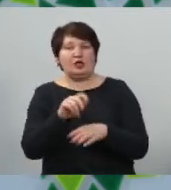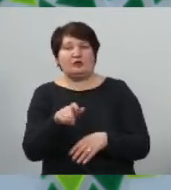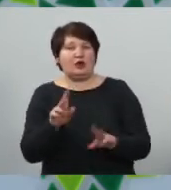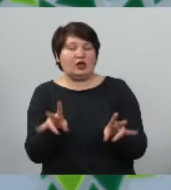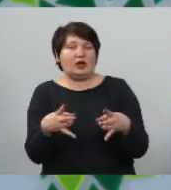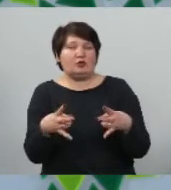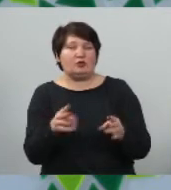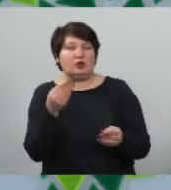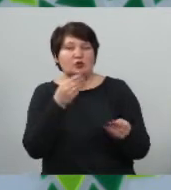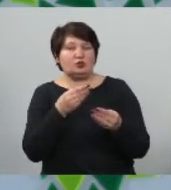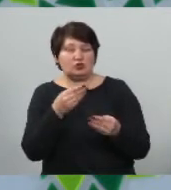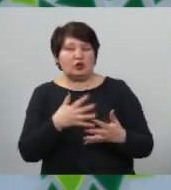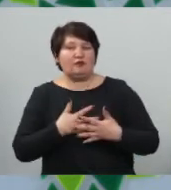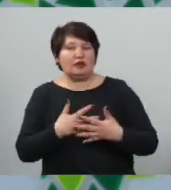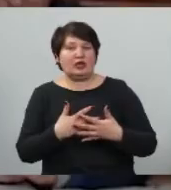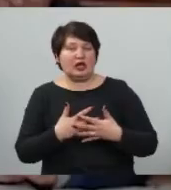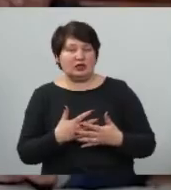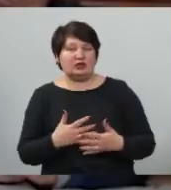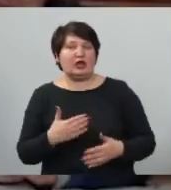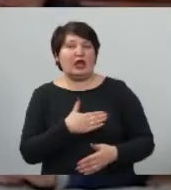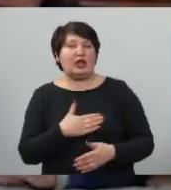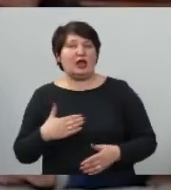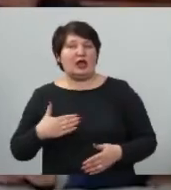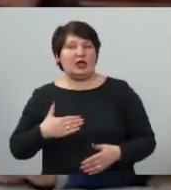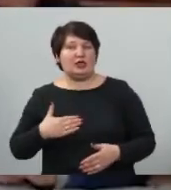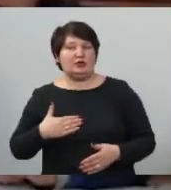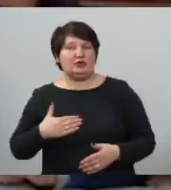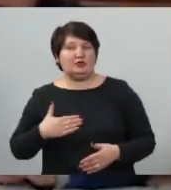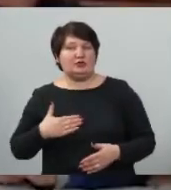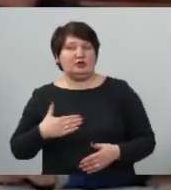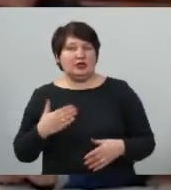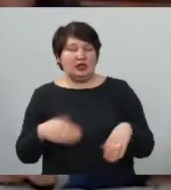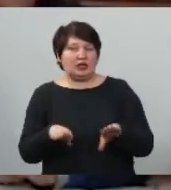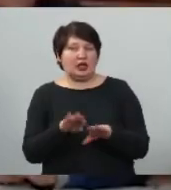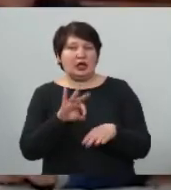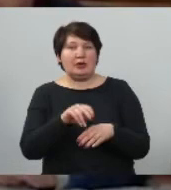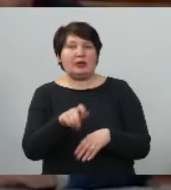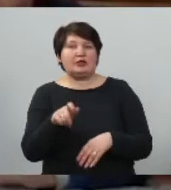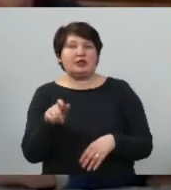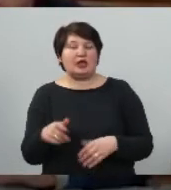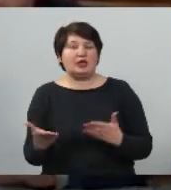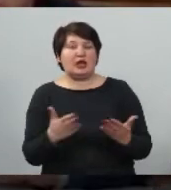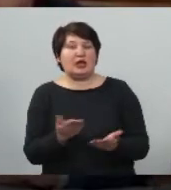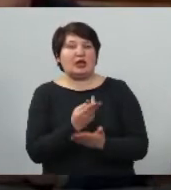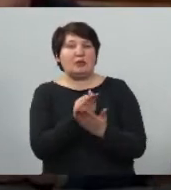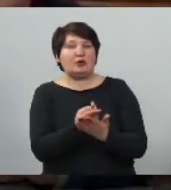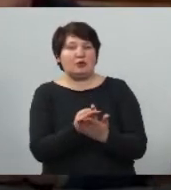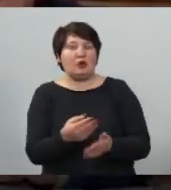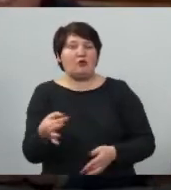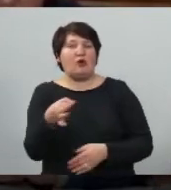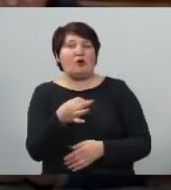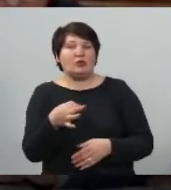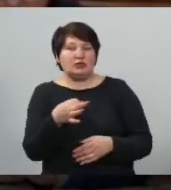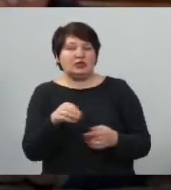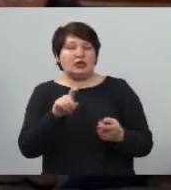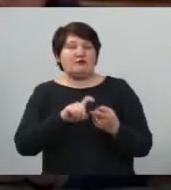потребують штучної вентиляції легень. 16 у нас таких пацієнтів, які перебувають в обласній клінічній інфекційній